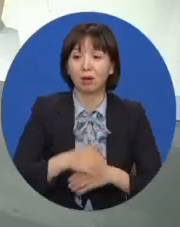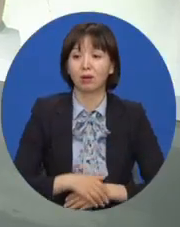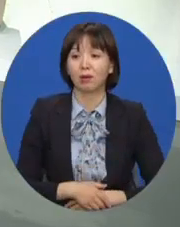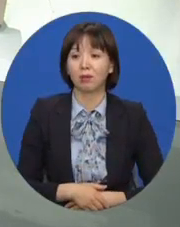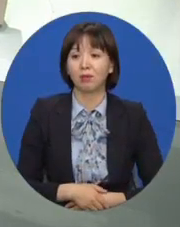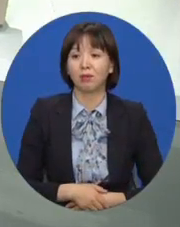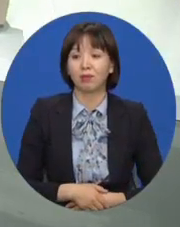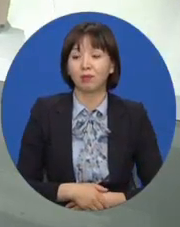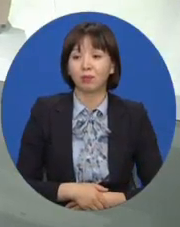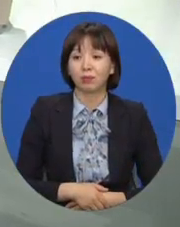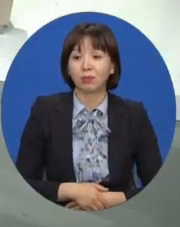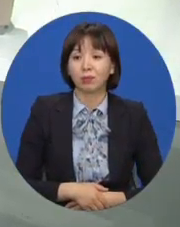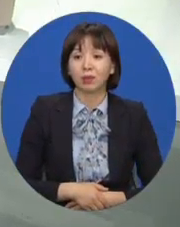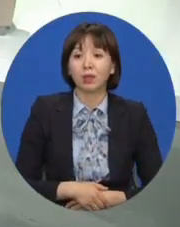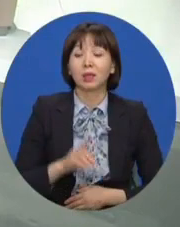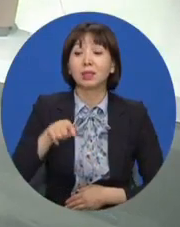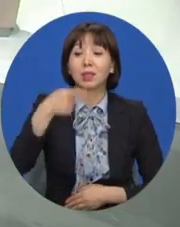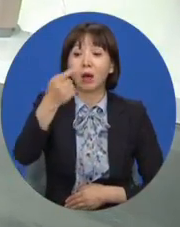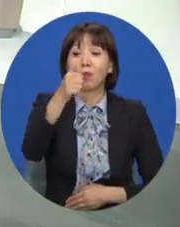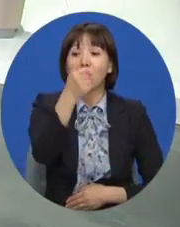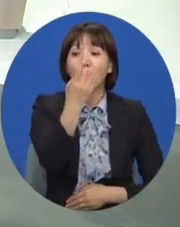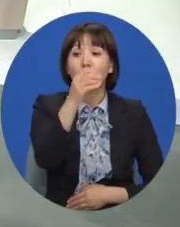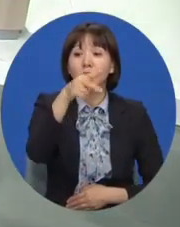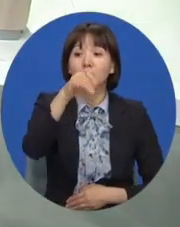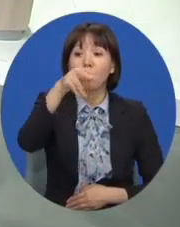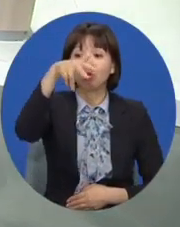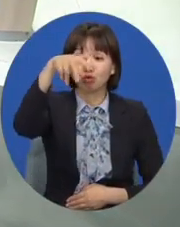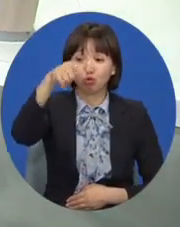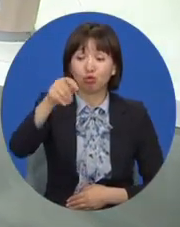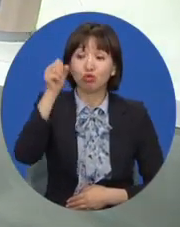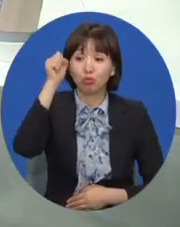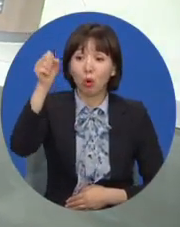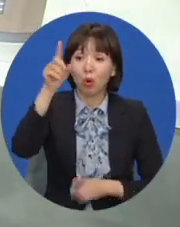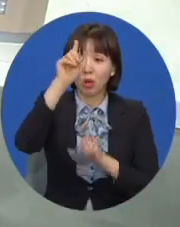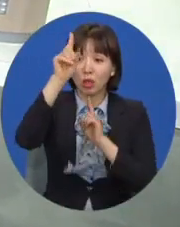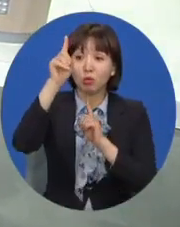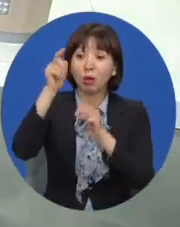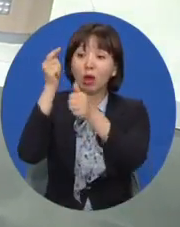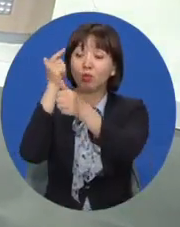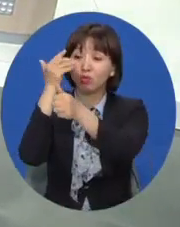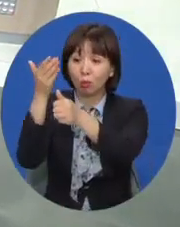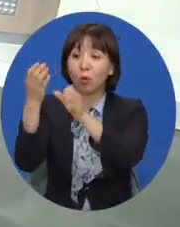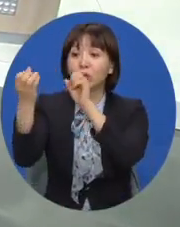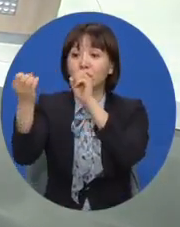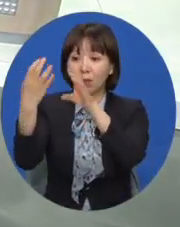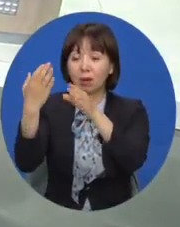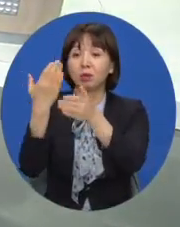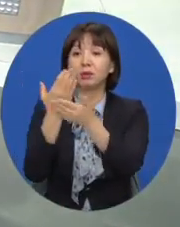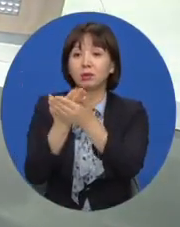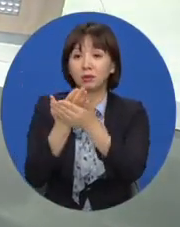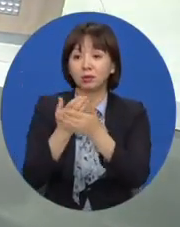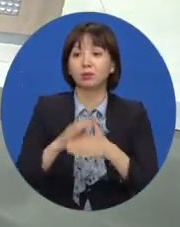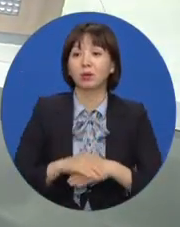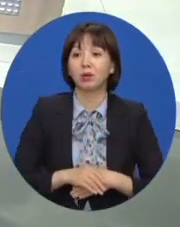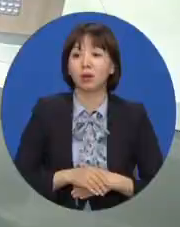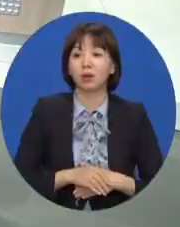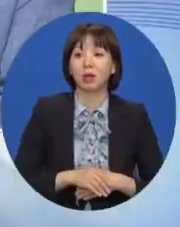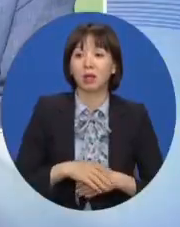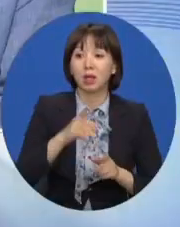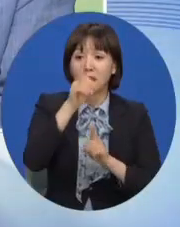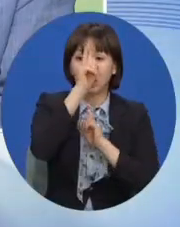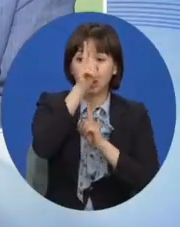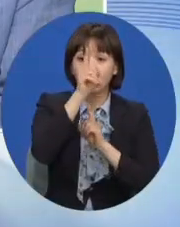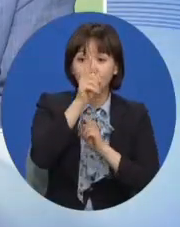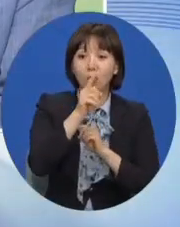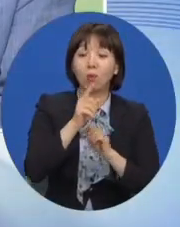네. 그럼 계속해서 홍성주 후보께서 이 후보께 질의하시고 역시 답변하시겠습니다. 이근규 후보 논리적으로